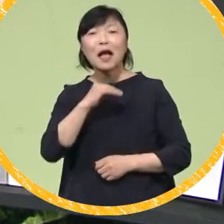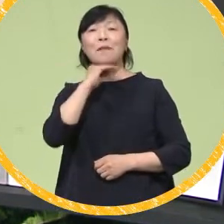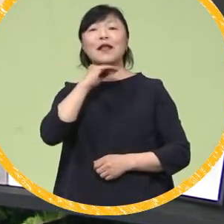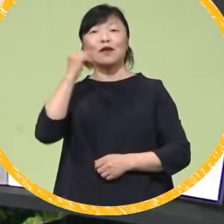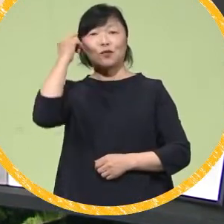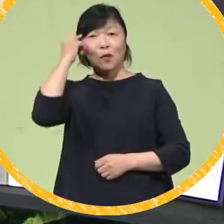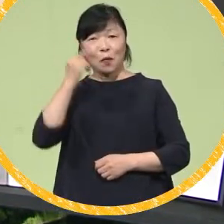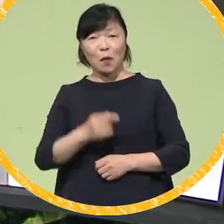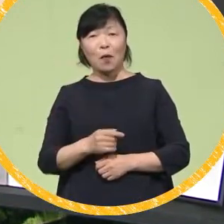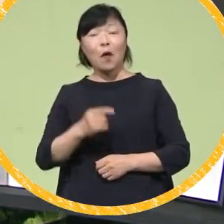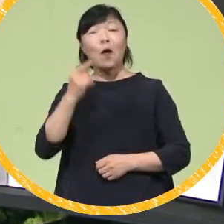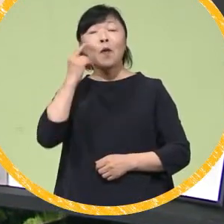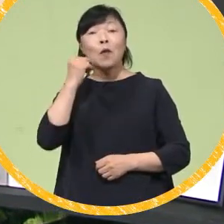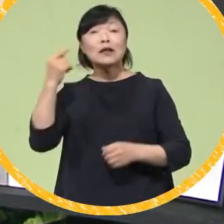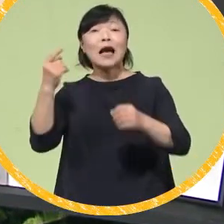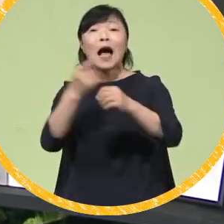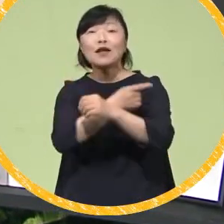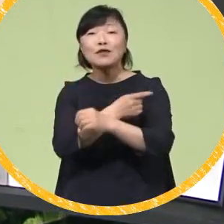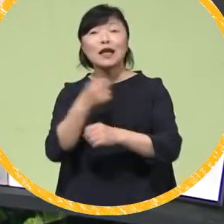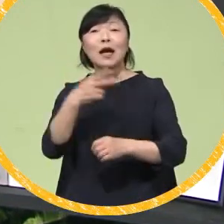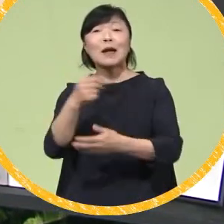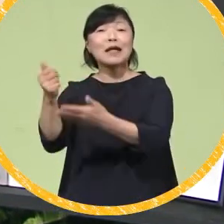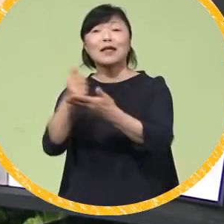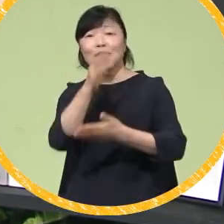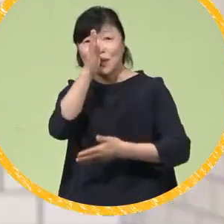ので、はい、もし違ってたらまた来てください